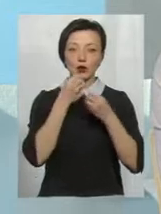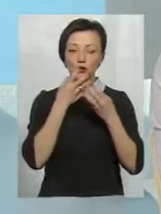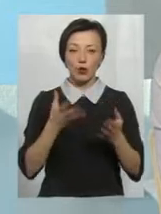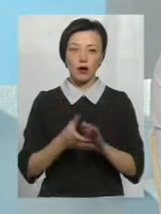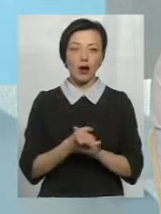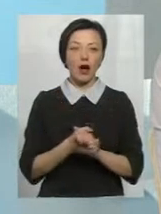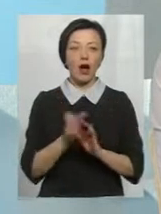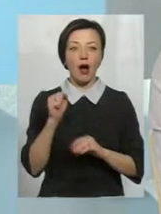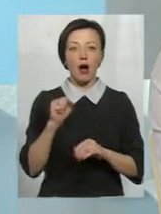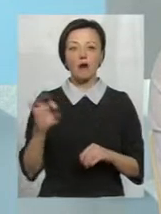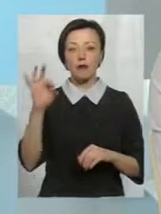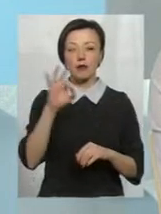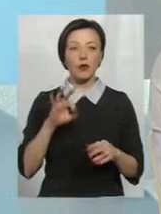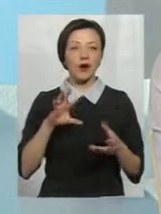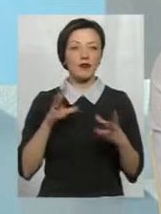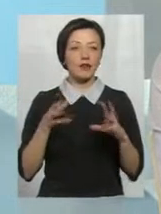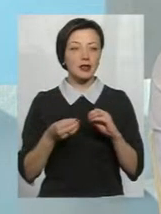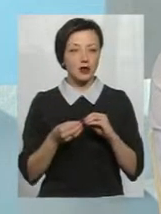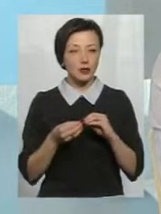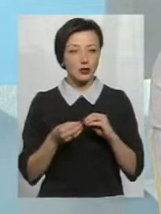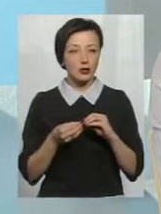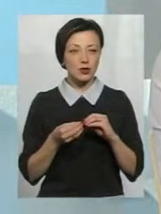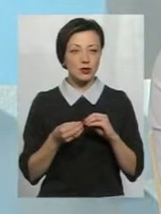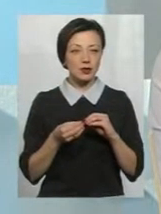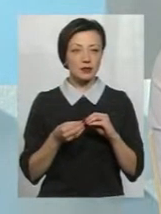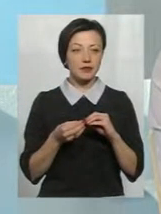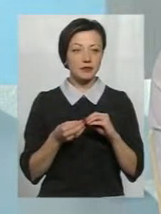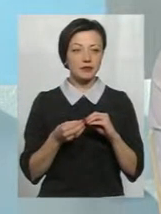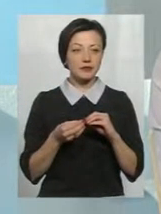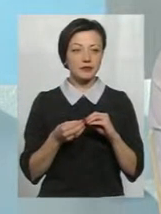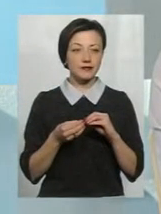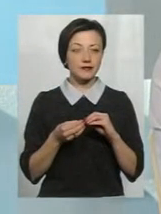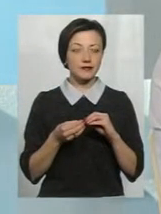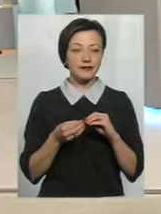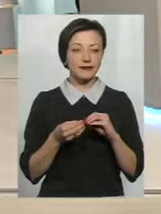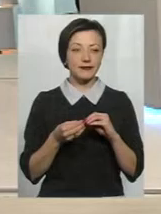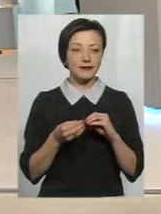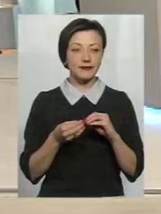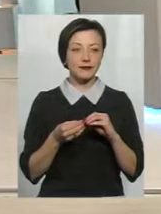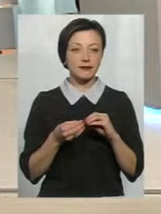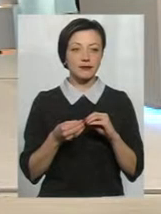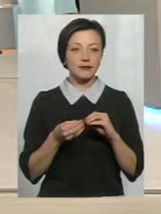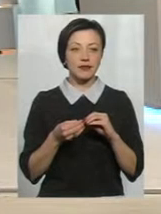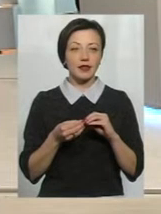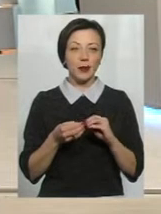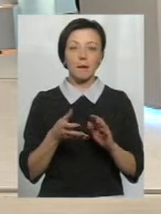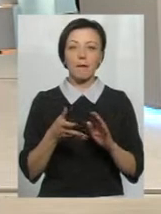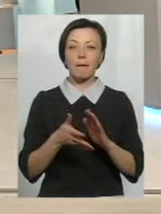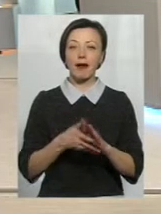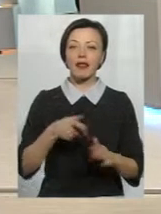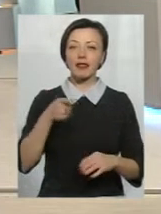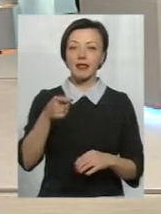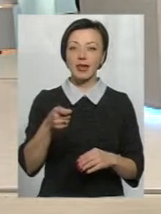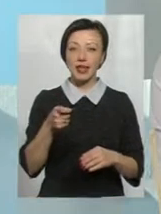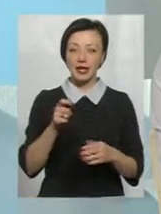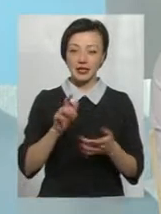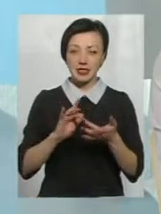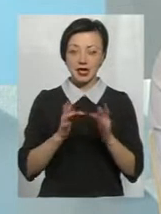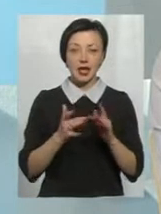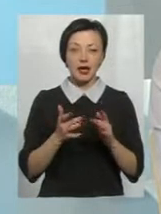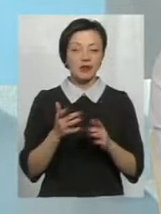На рахунок ефективності петицій, тут питання доволі спорне. Я вважаю,